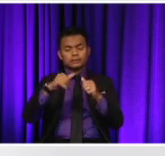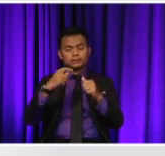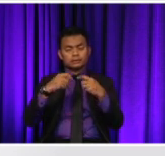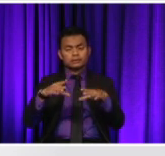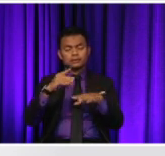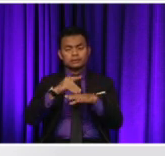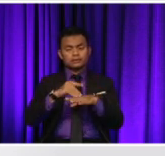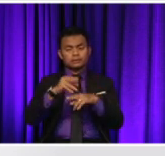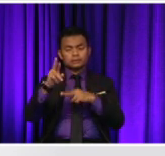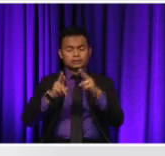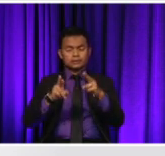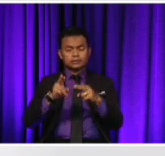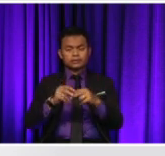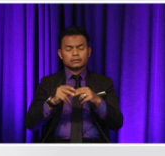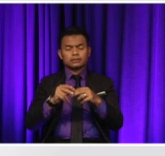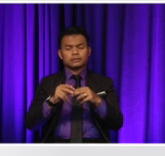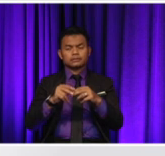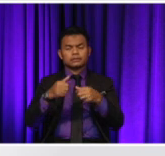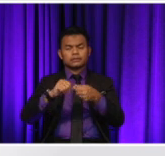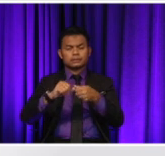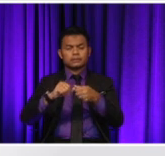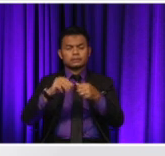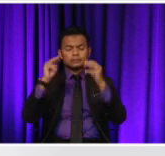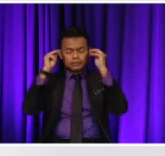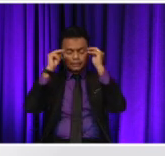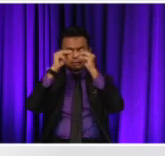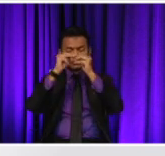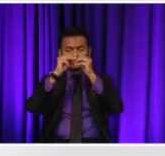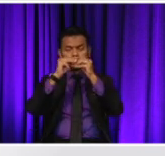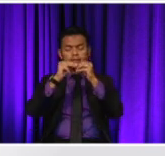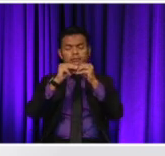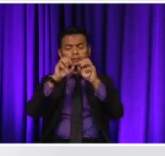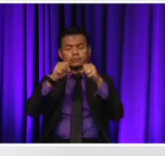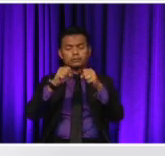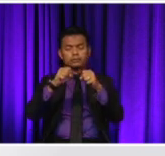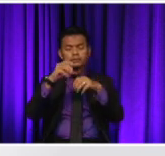sebuah organisasi dapat dicapai Oke kalau